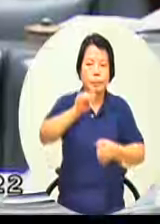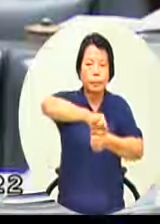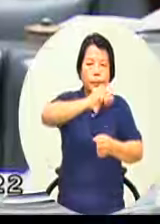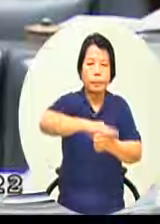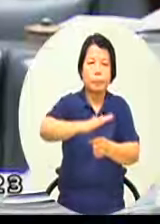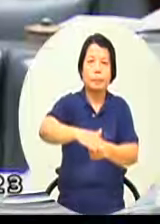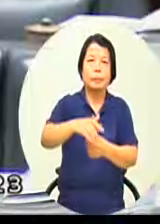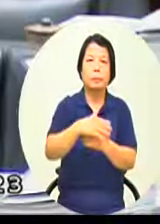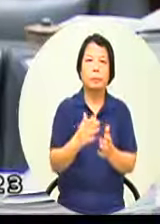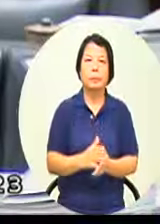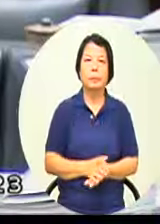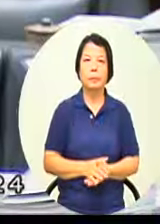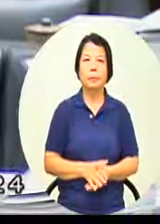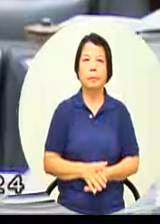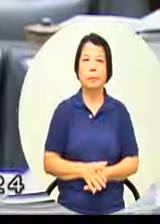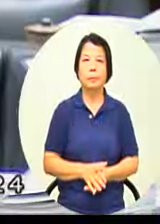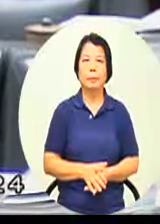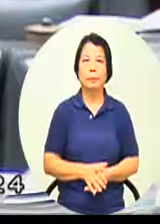样。